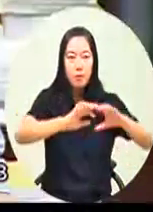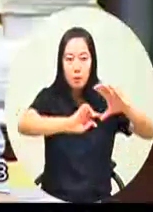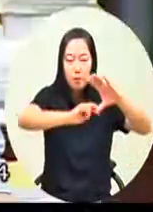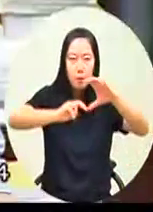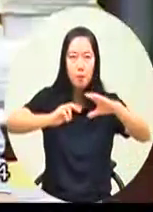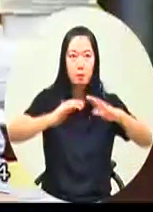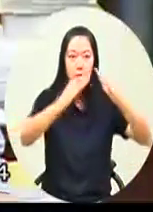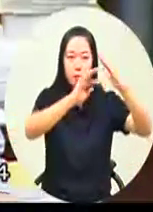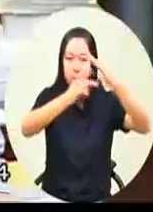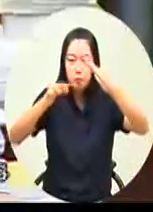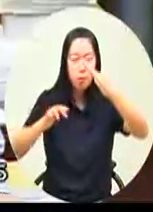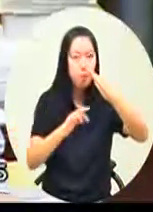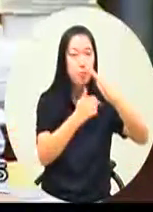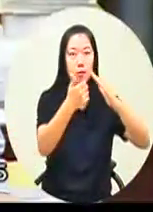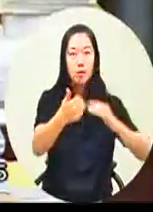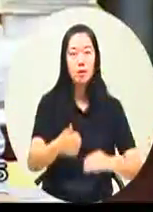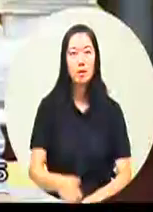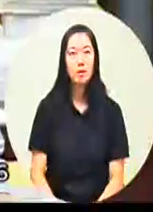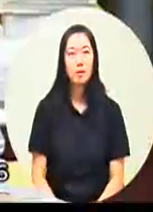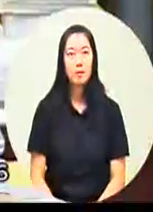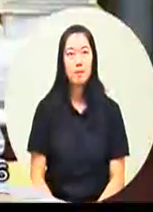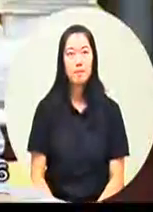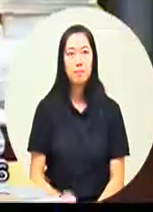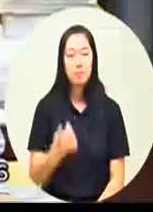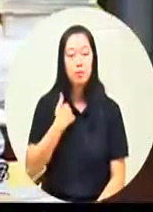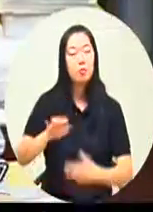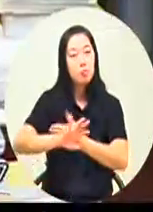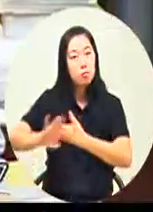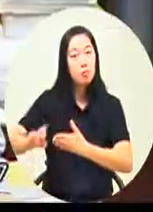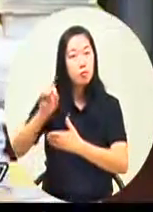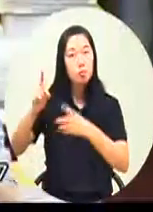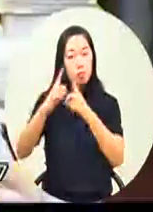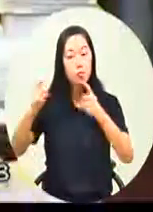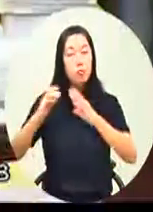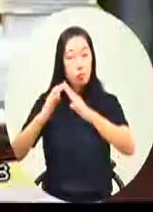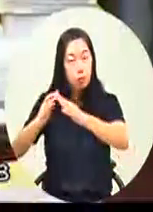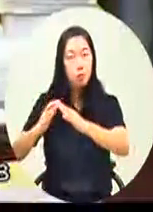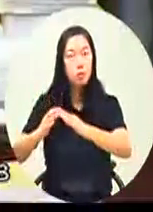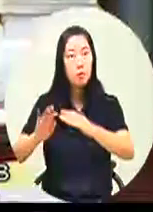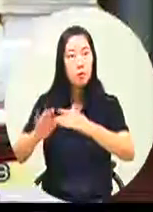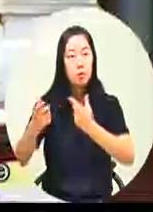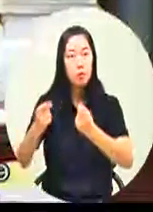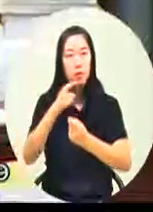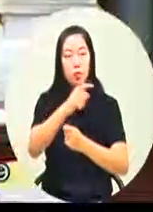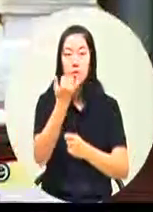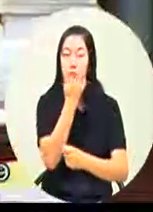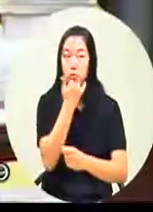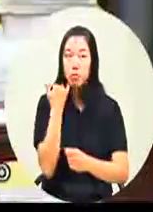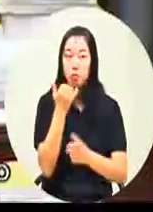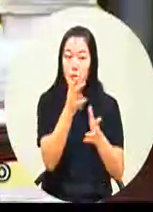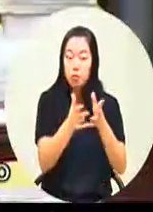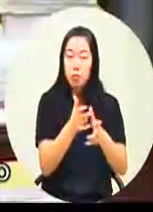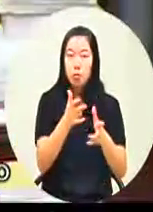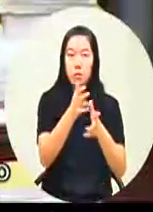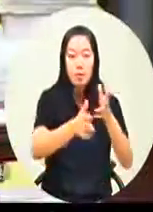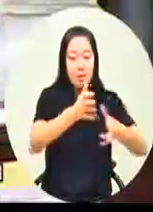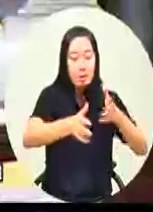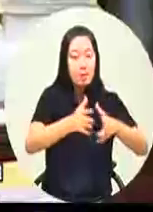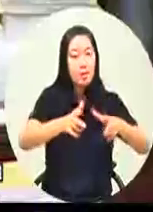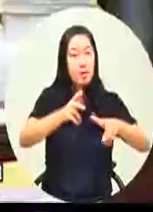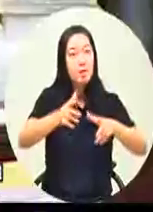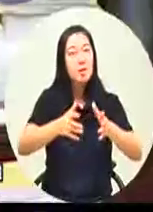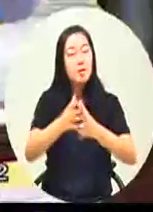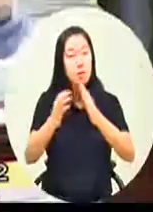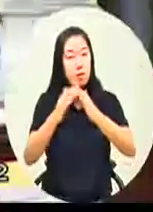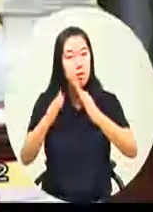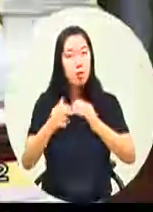也旧景点看这。我们是另外一种城市，我们是工业化城市，可能有些厂房它做民宿很适合啊，可是它不